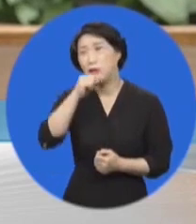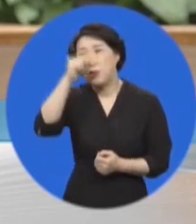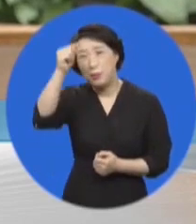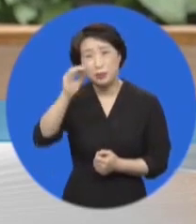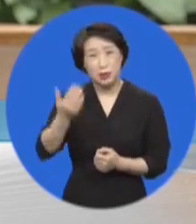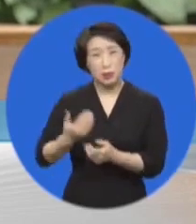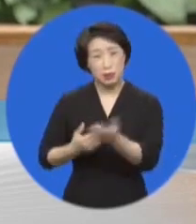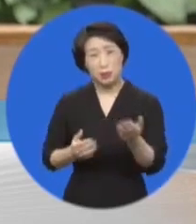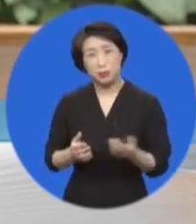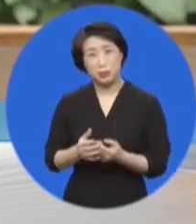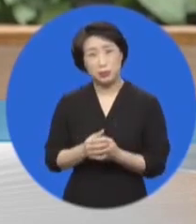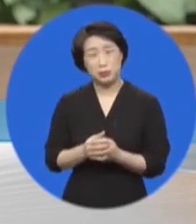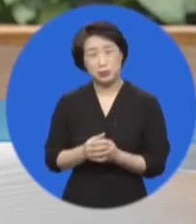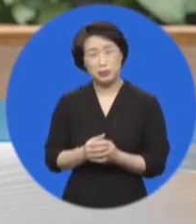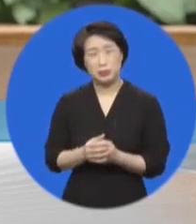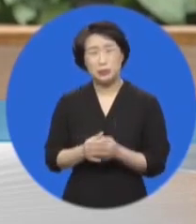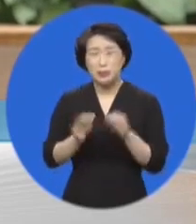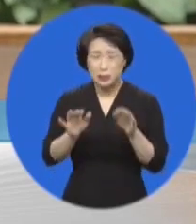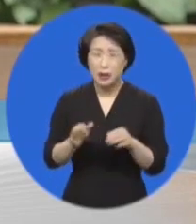건방집니다.